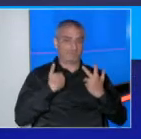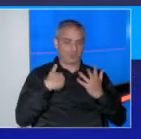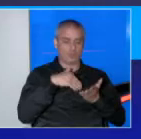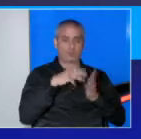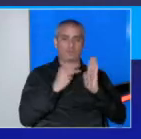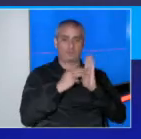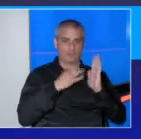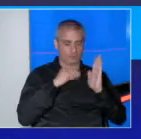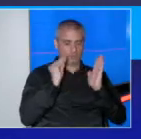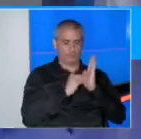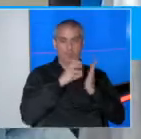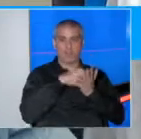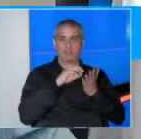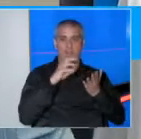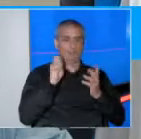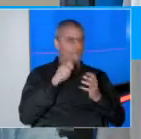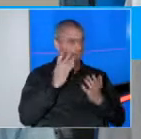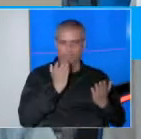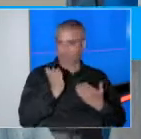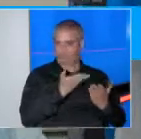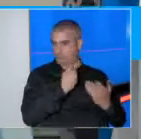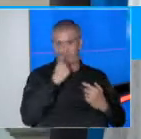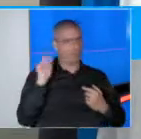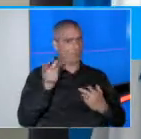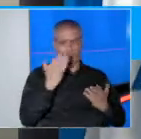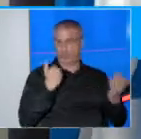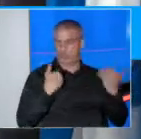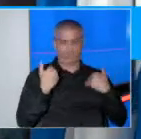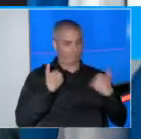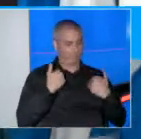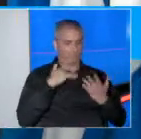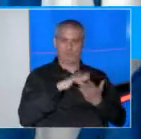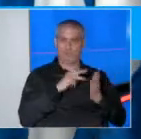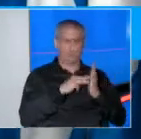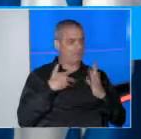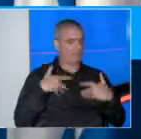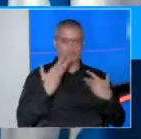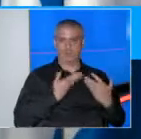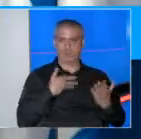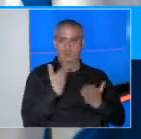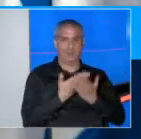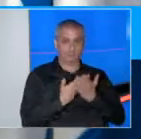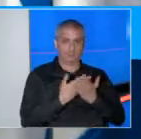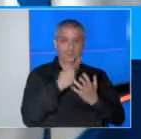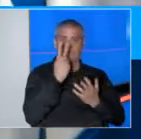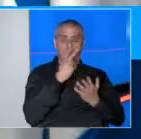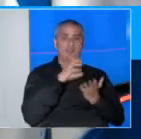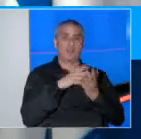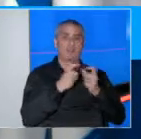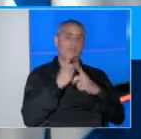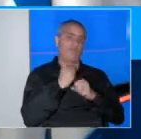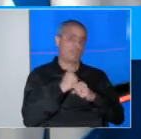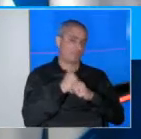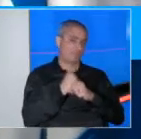כתובת המייל שלי נמצאת באתר הכנסת וזמינה לרשות כולם. אני נמצא על המייל, מאוד אשמח לקבל הצעות. וכמובן, באתר מפלגת